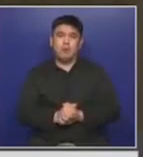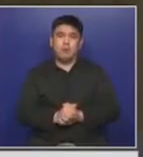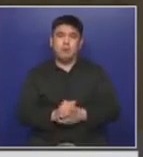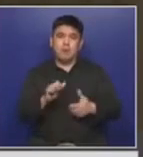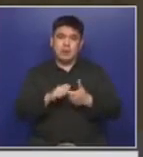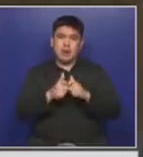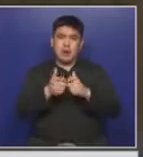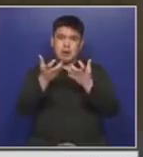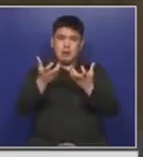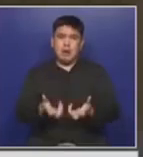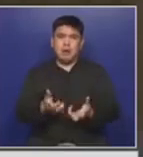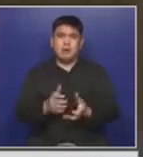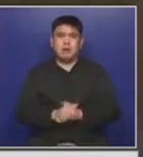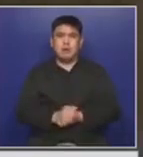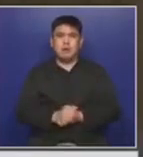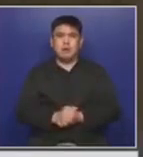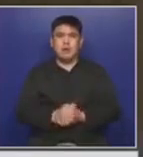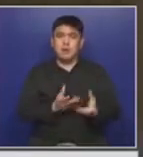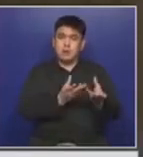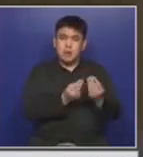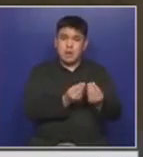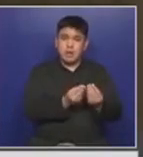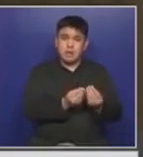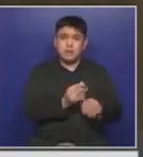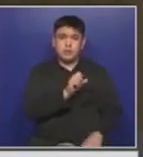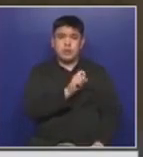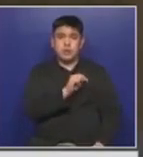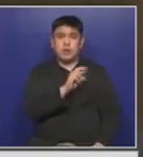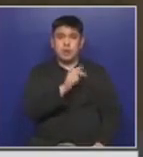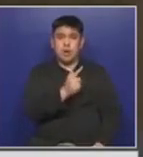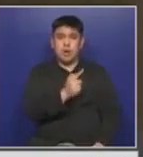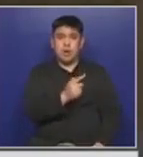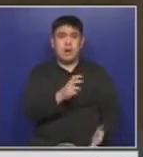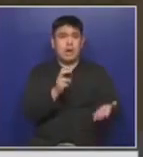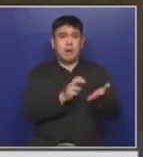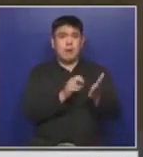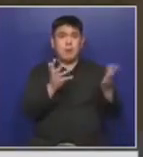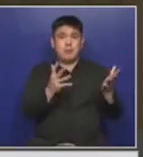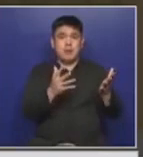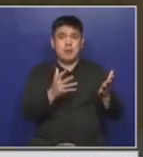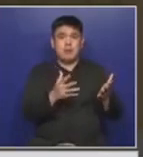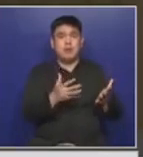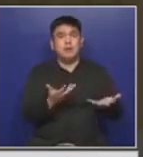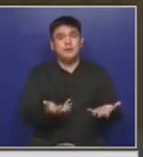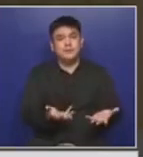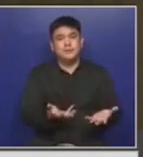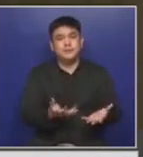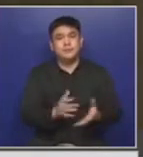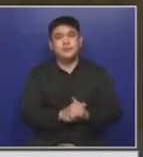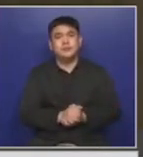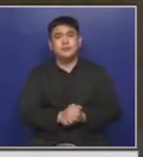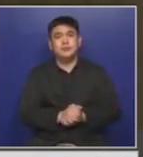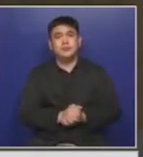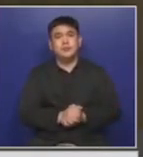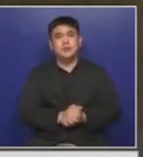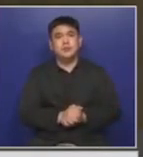ครับแล้วก็ท่านก็เอาตัวเลขที่สตง.ไม่ได้รับรองเนี่ยมาพิมพ์อยู่ในเอกสารรายงานประจำปี